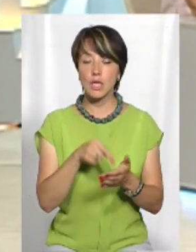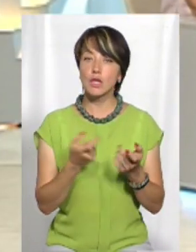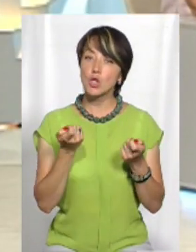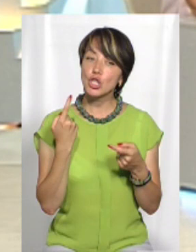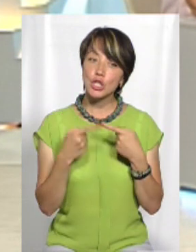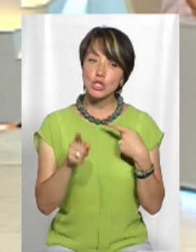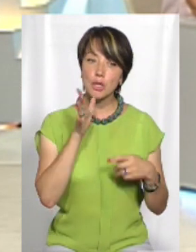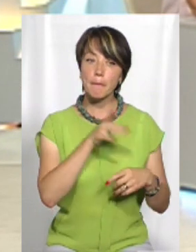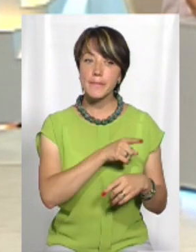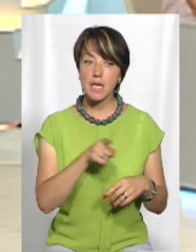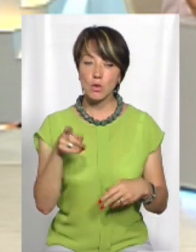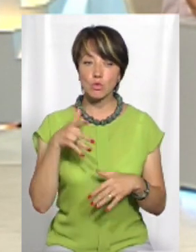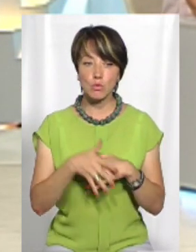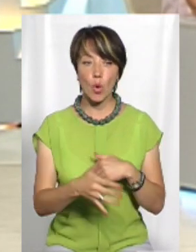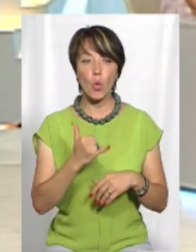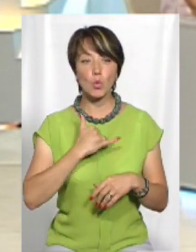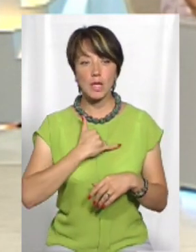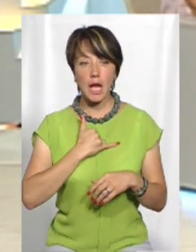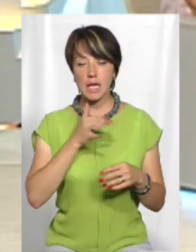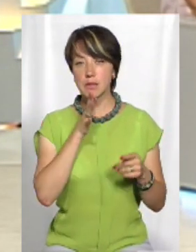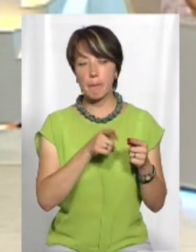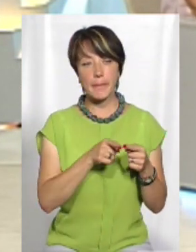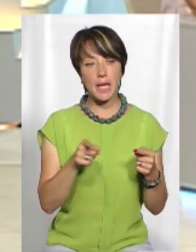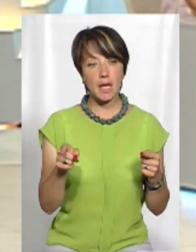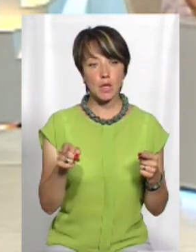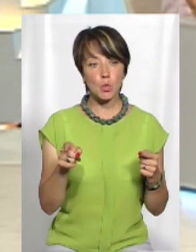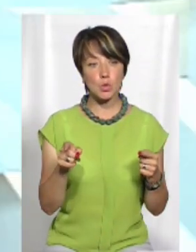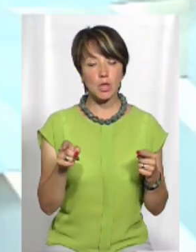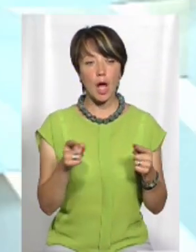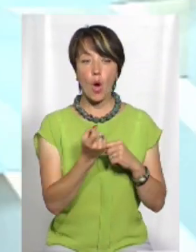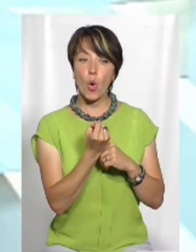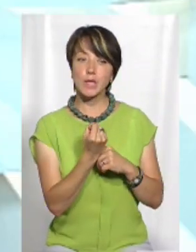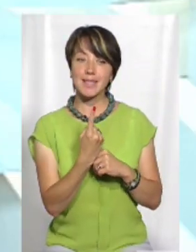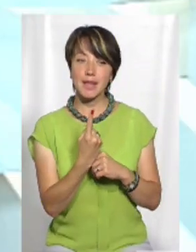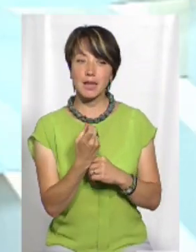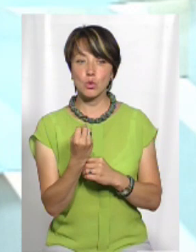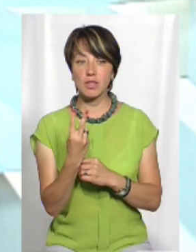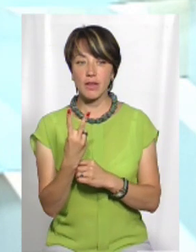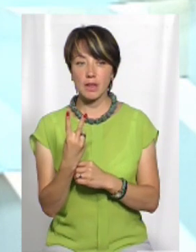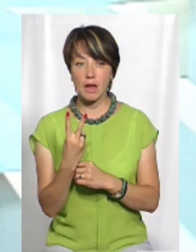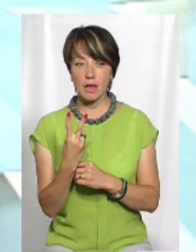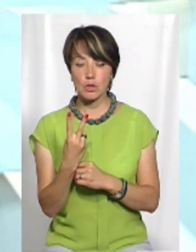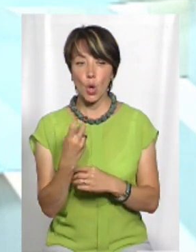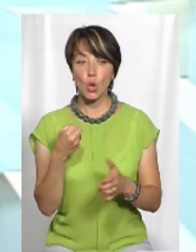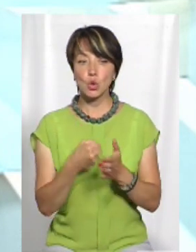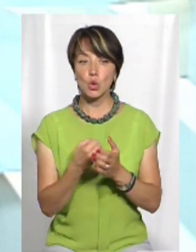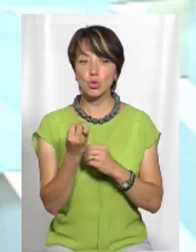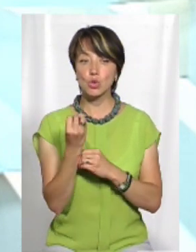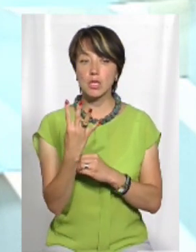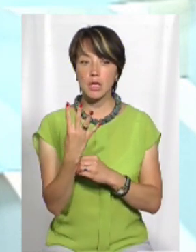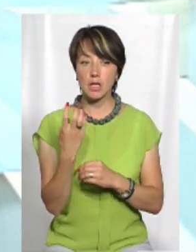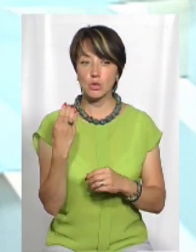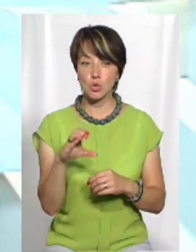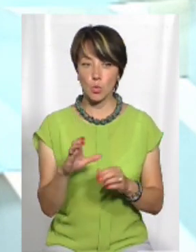це трошки інший період. Розумієте, в нас десь йде період з 11-го, з 12-го до